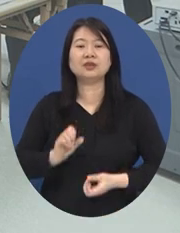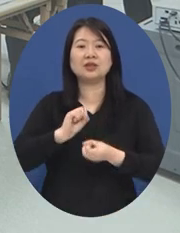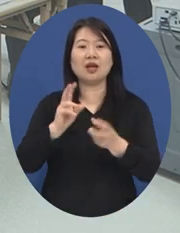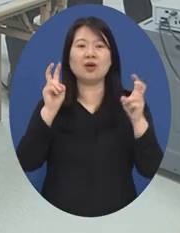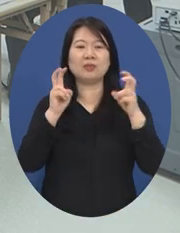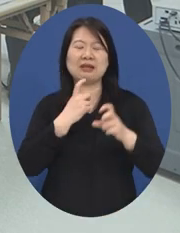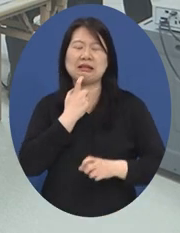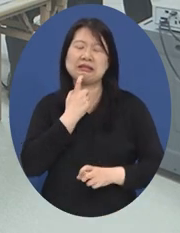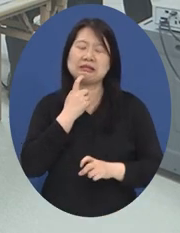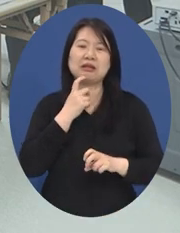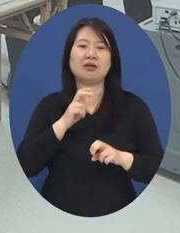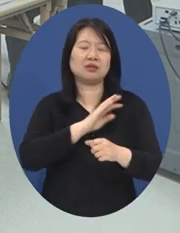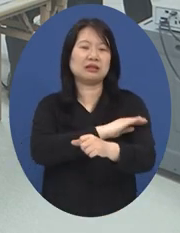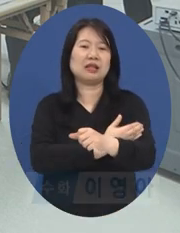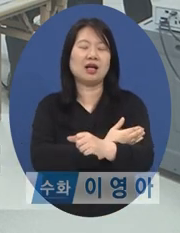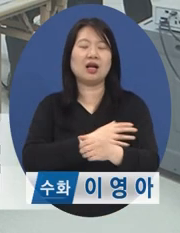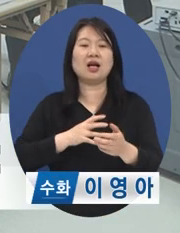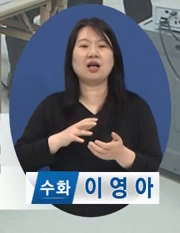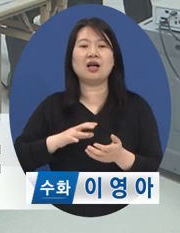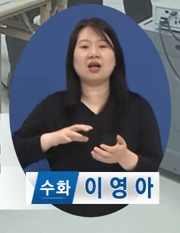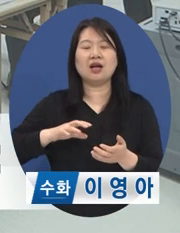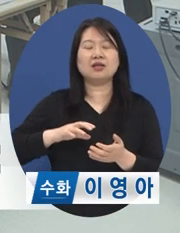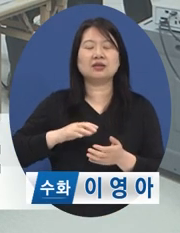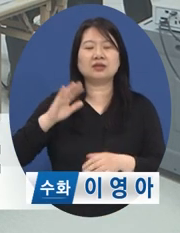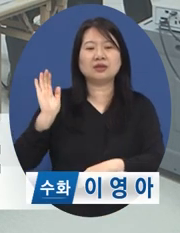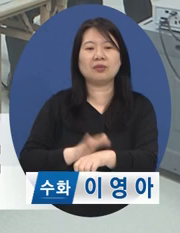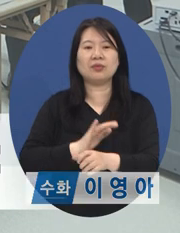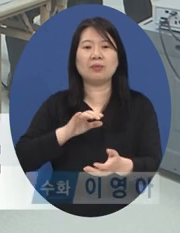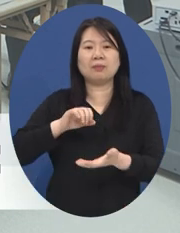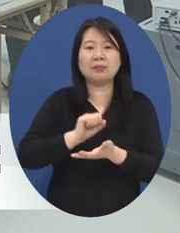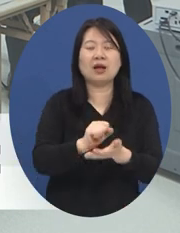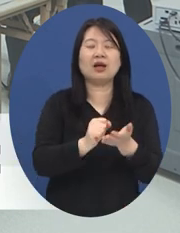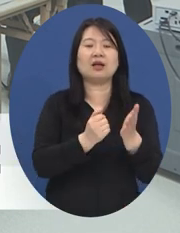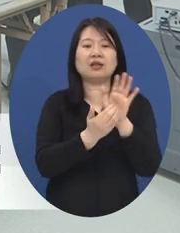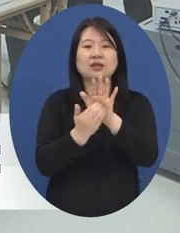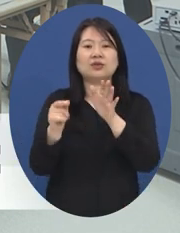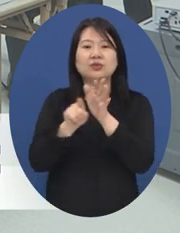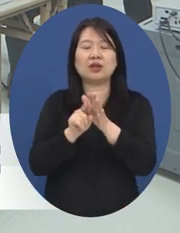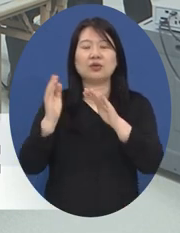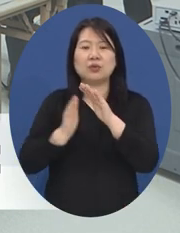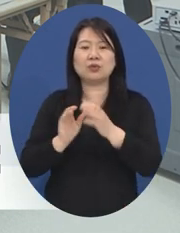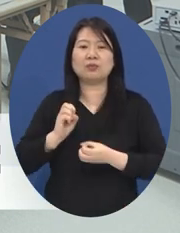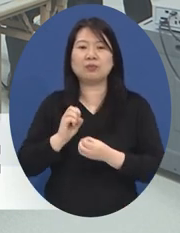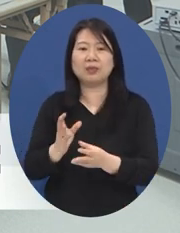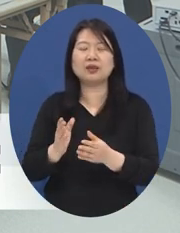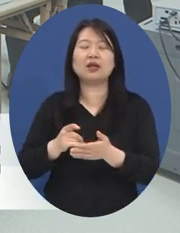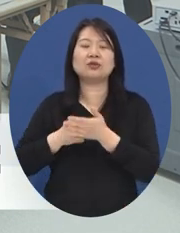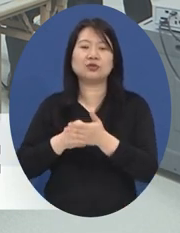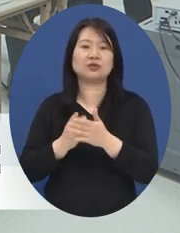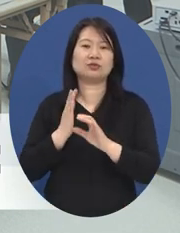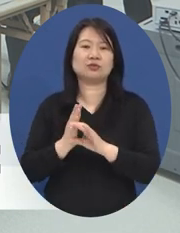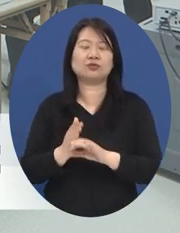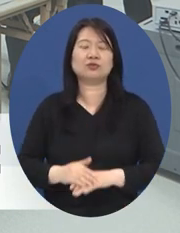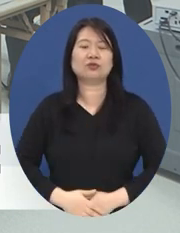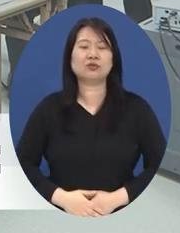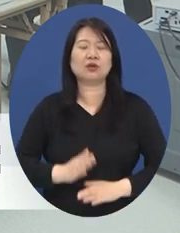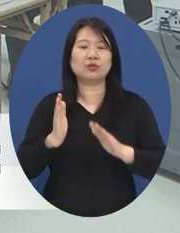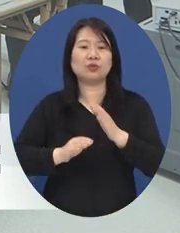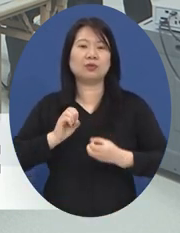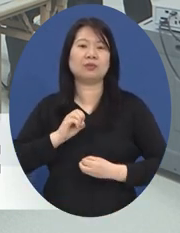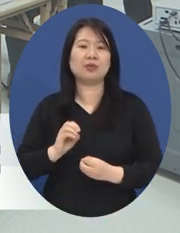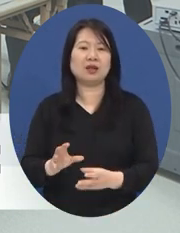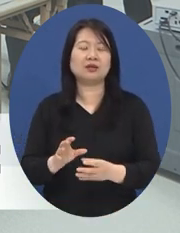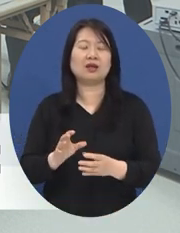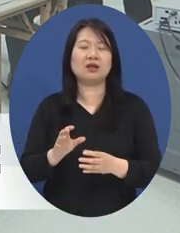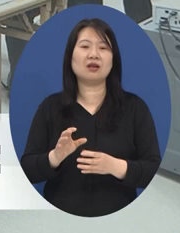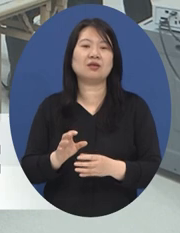배달업체의 독점적 지위를 이용한 횡포를 막기 위해 이재명 경기도지사가 공공배달의 개발을 추진하고 있습니다.